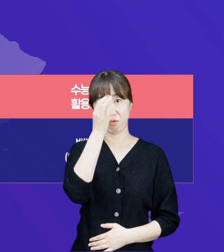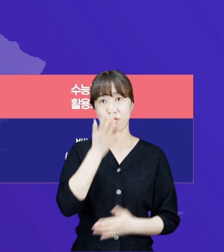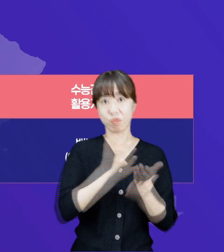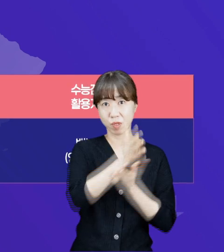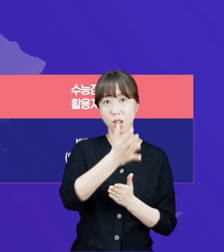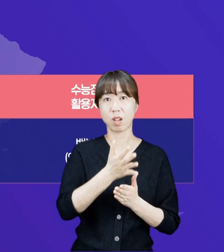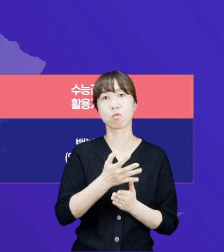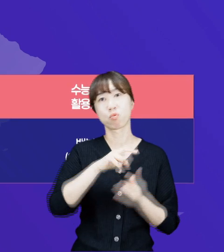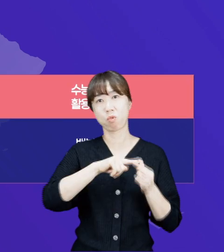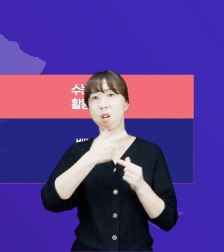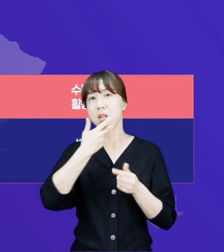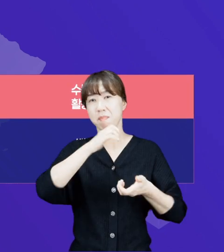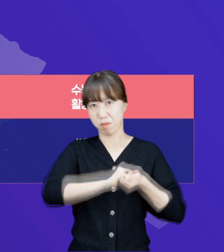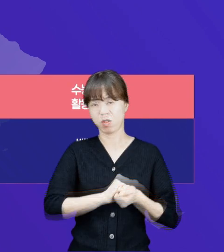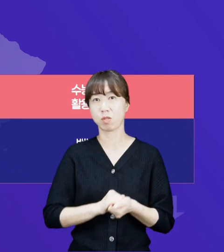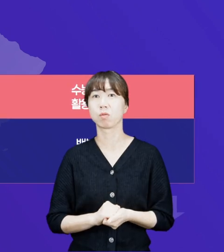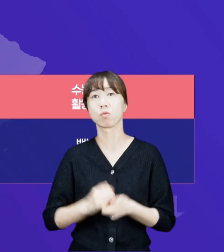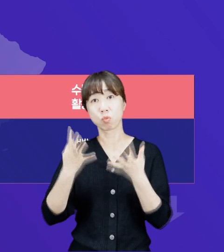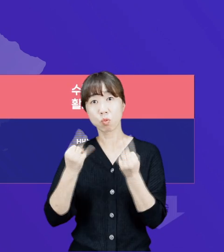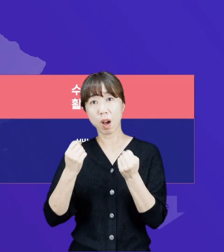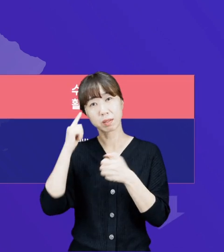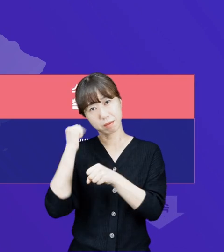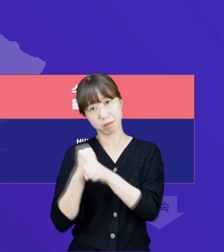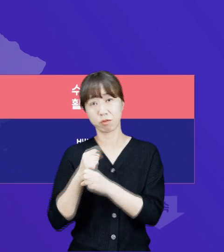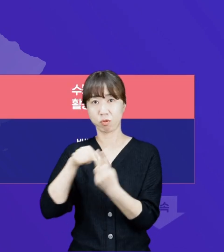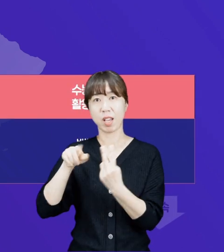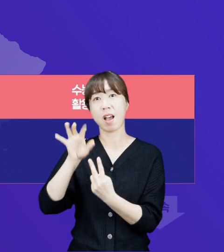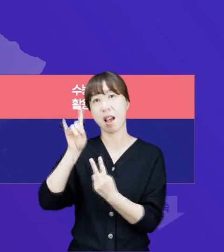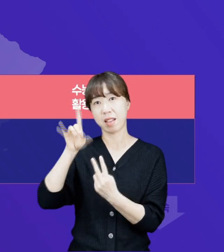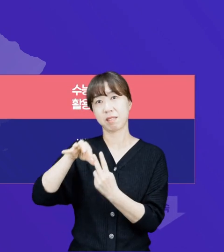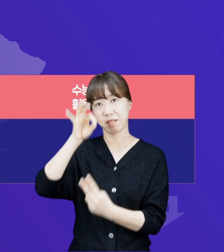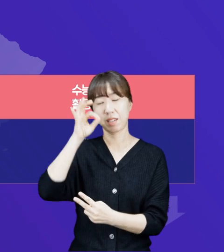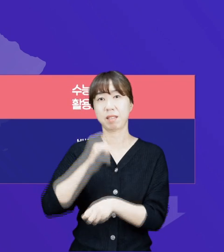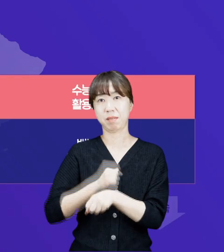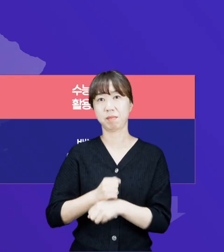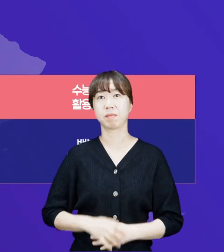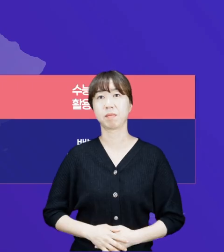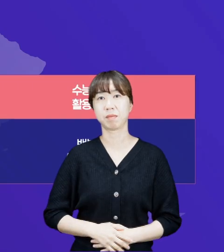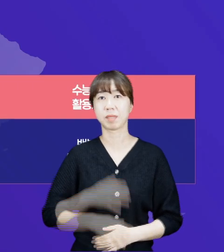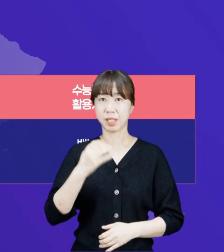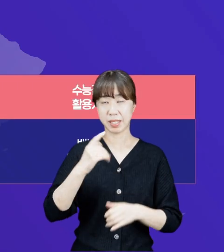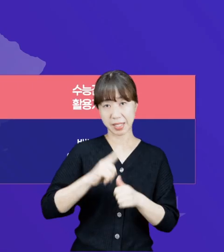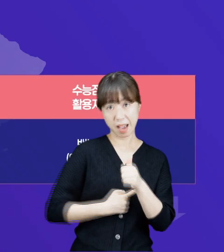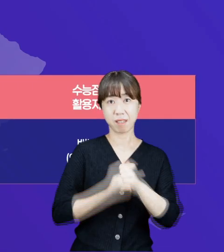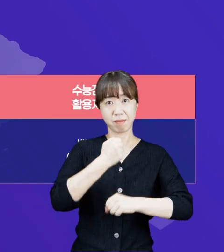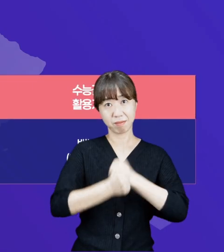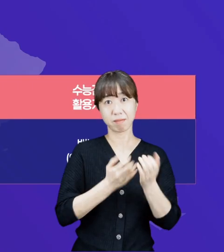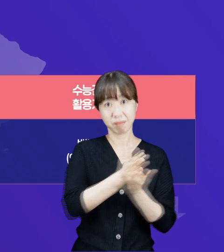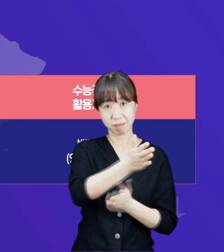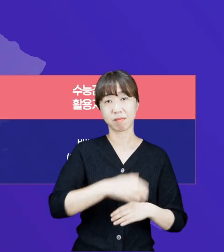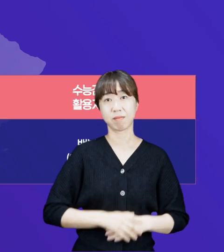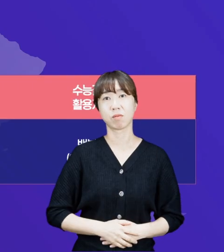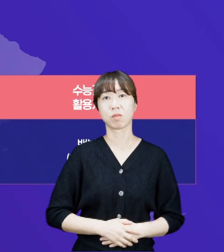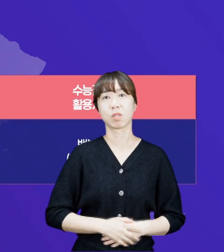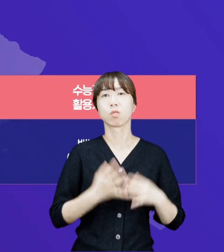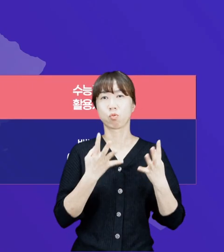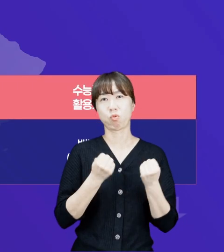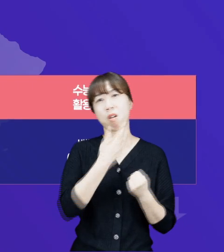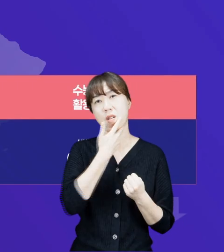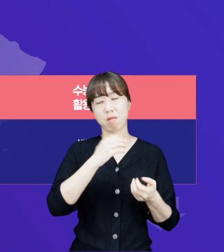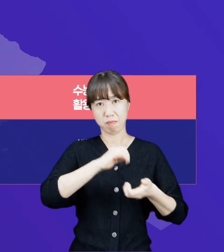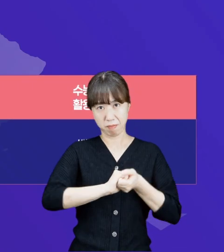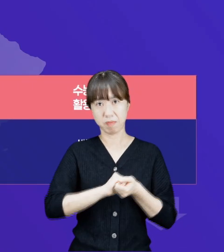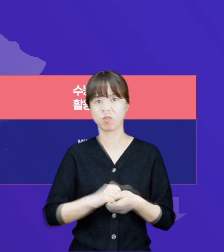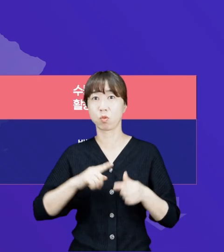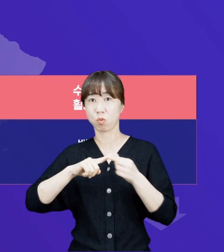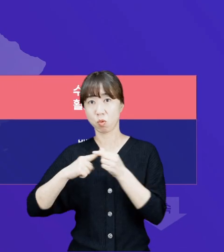영어 필수, 수학, 탐구 중 한 개 영역을 선택하여 반영하며 자연계 자율전공학부는 수학, 영어 필수, 국어, 탐구 중